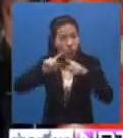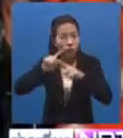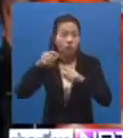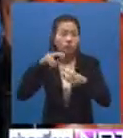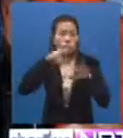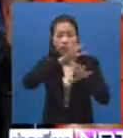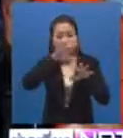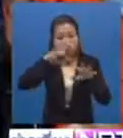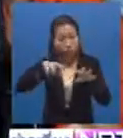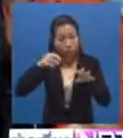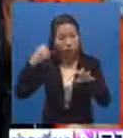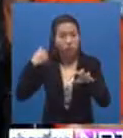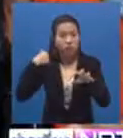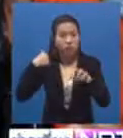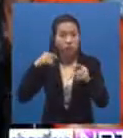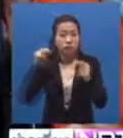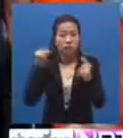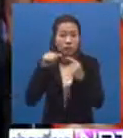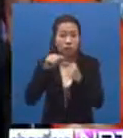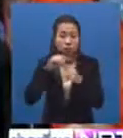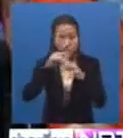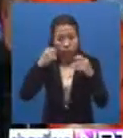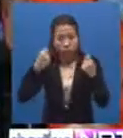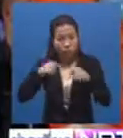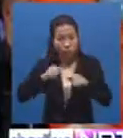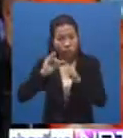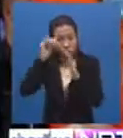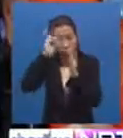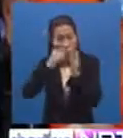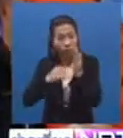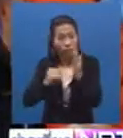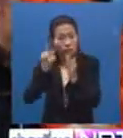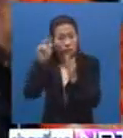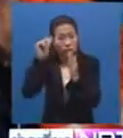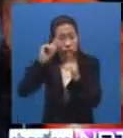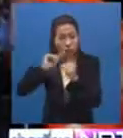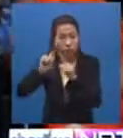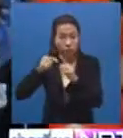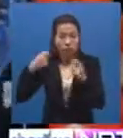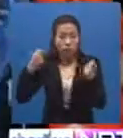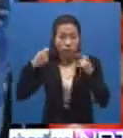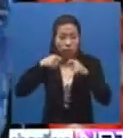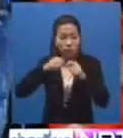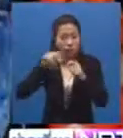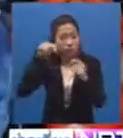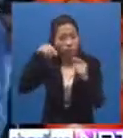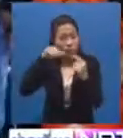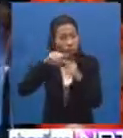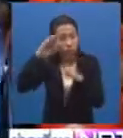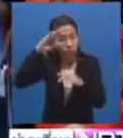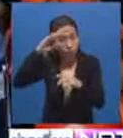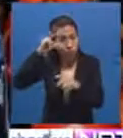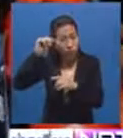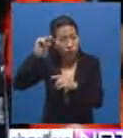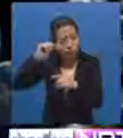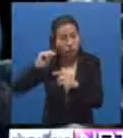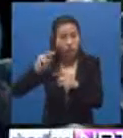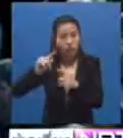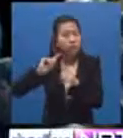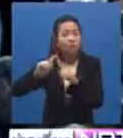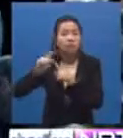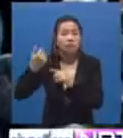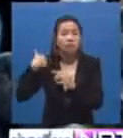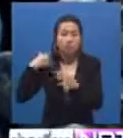ขณะที่พระราชจินดานายกเจ้าคณะจังหวัดลำปางพร้อมทหารมณฑลทหารบกที่ 32ค่ายสุรศักดิ์มนตรีลำปาง